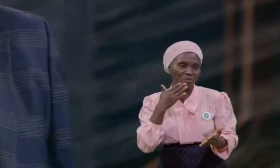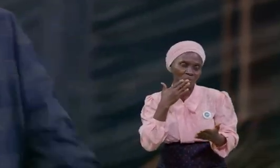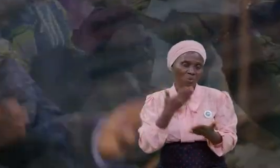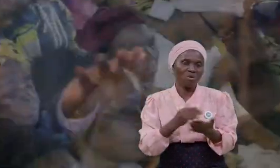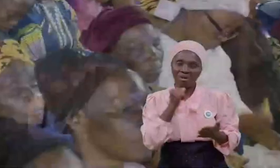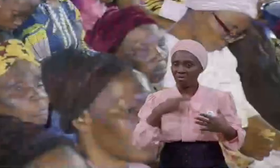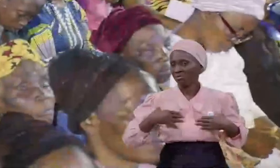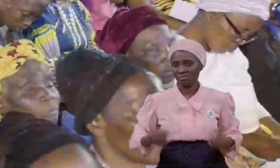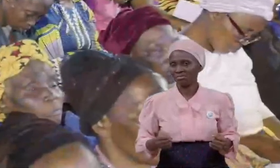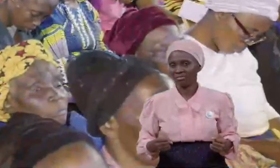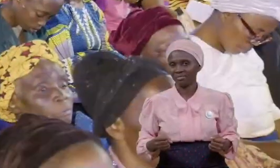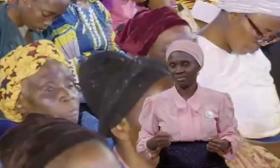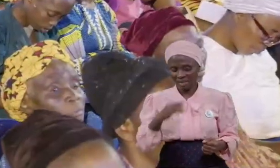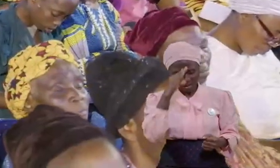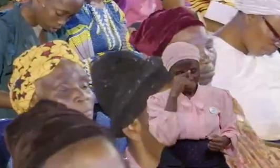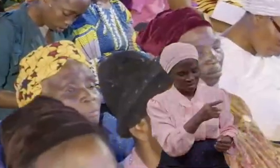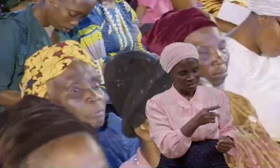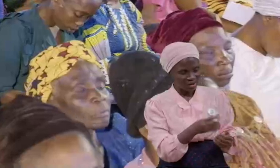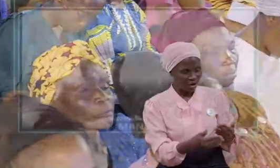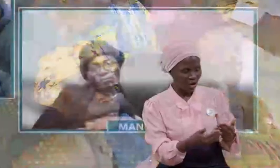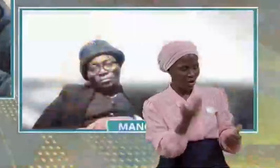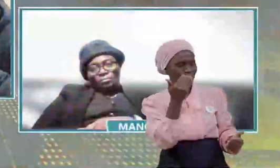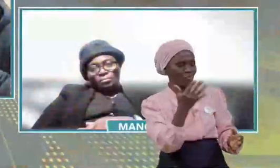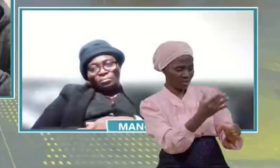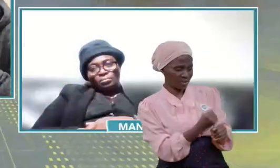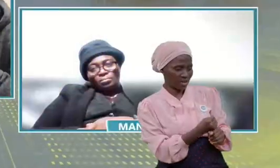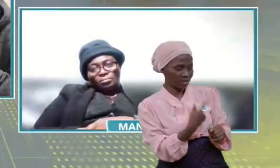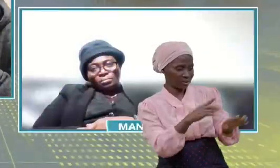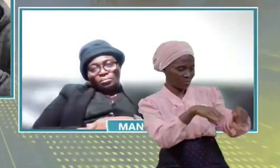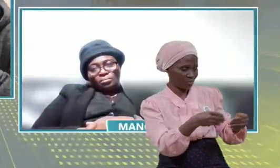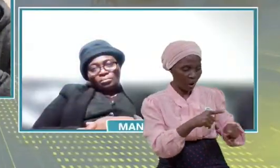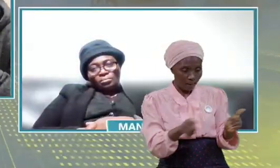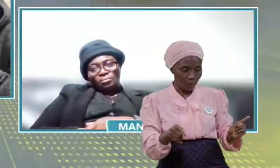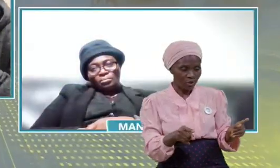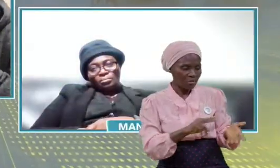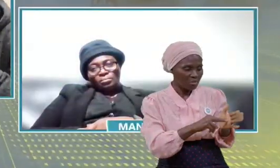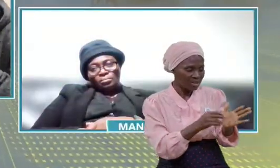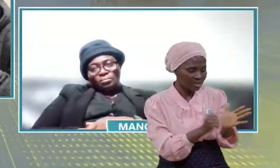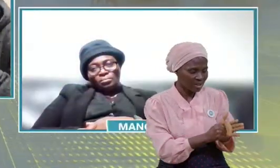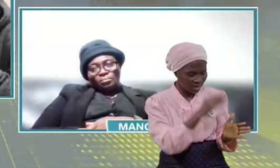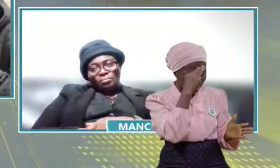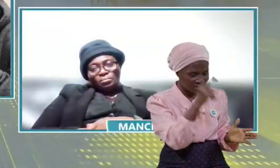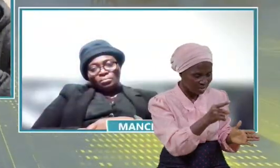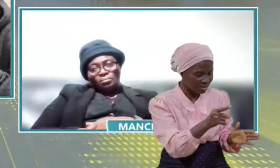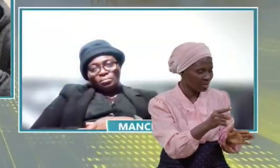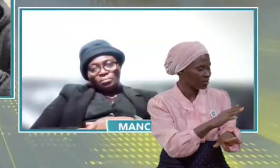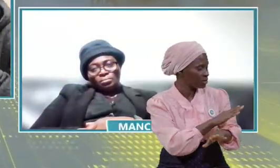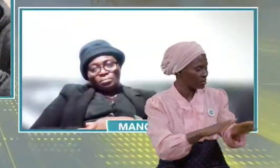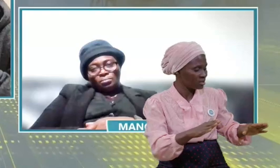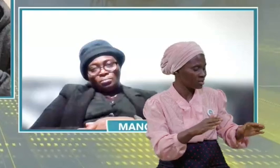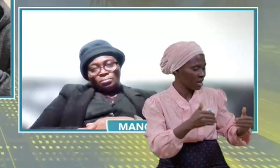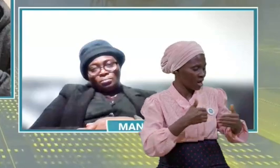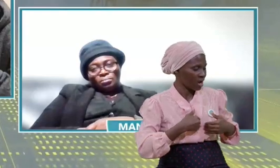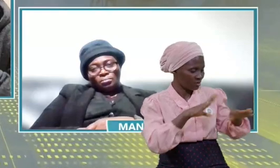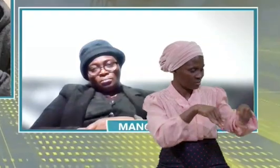pas eu l'approvisionnement. Oh, il a presque eu le surplus. Le surplus, ça veut dire qu'il n'a pas reçu ça. Oh,